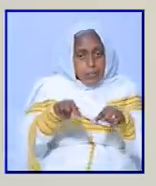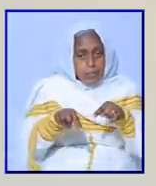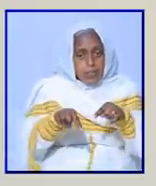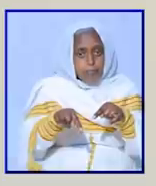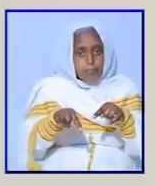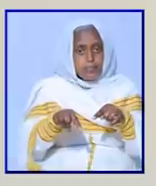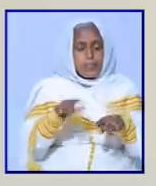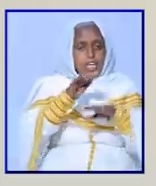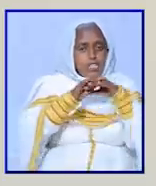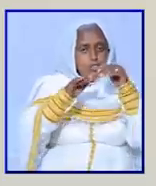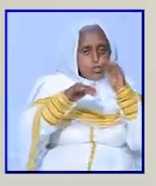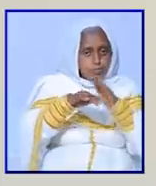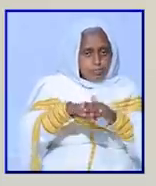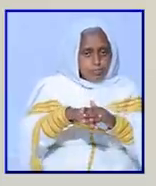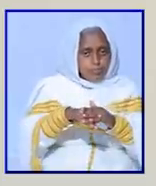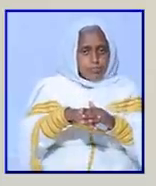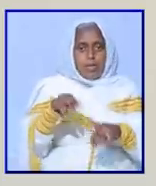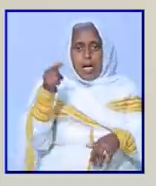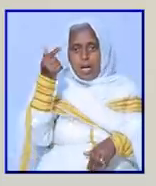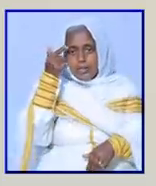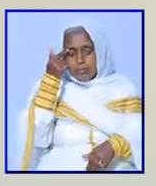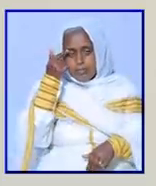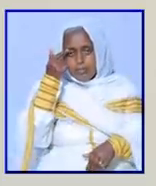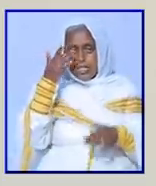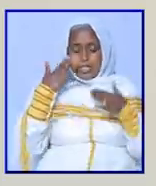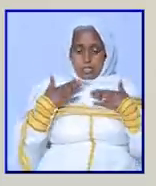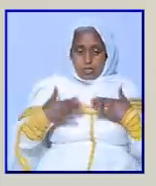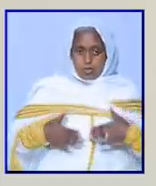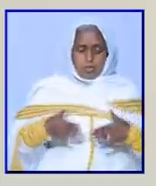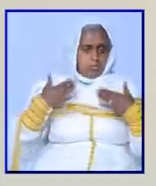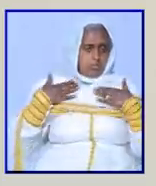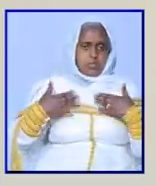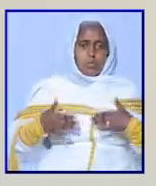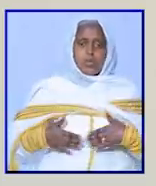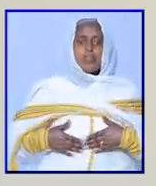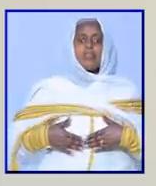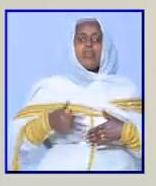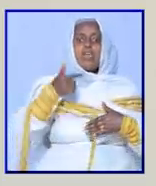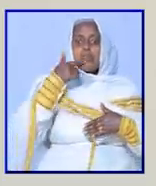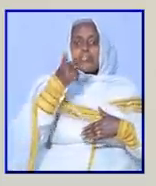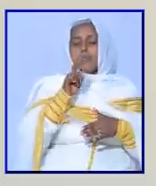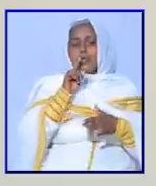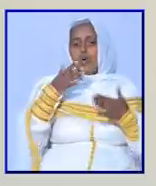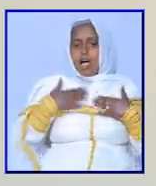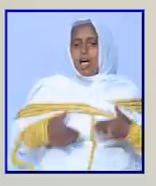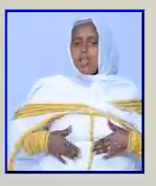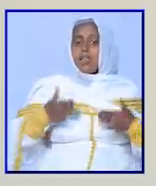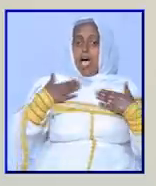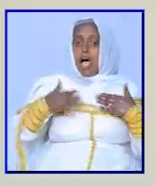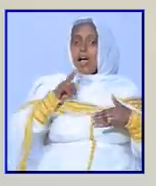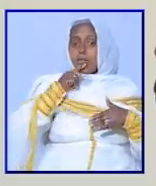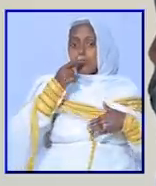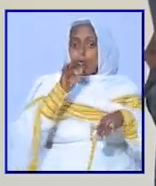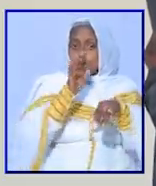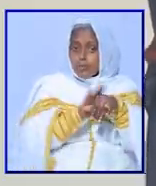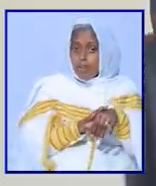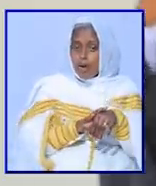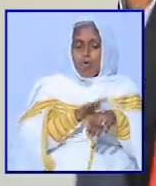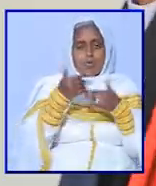እግርም እጅም አይንም ሰውነትም ያስብሉ ናቸው አካልን አካልም ያስብሉ